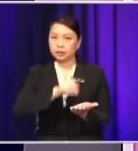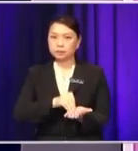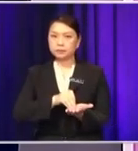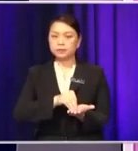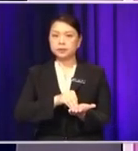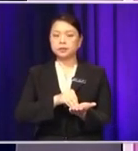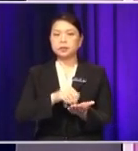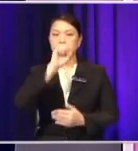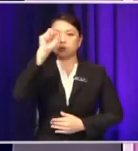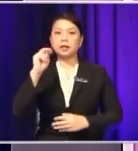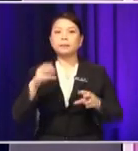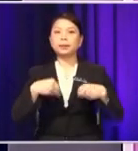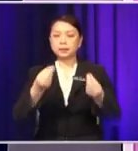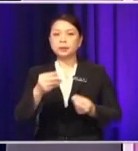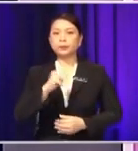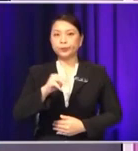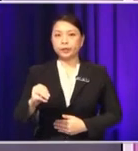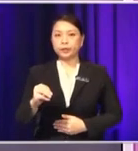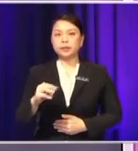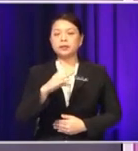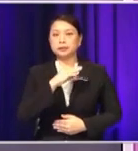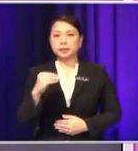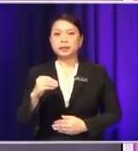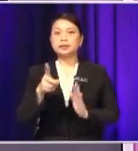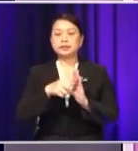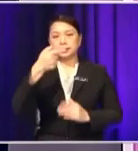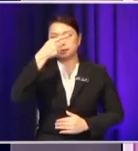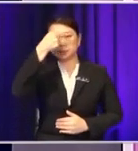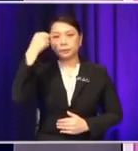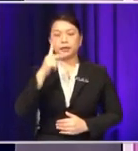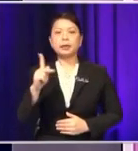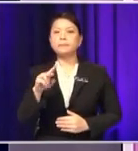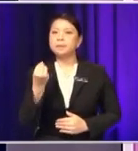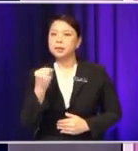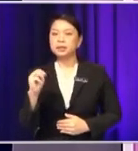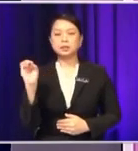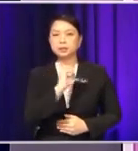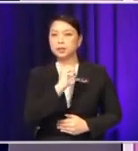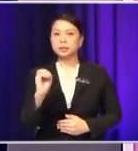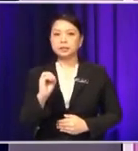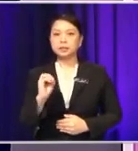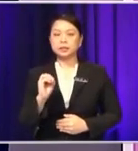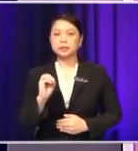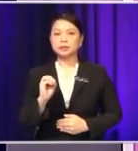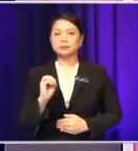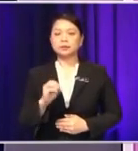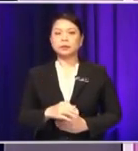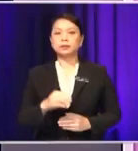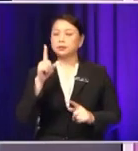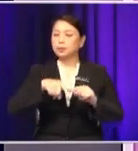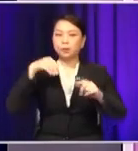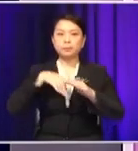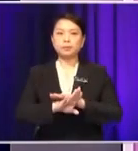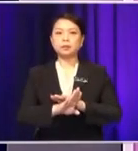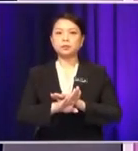mereka. Tetapi disebabkan oleh mereka tidak ada akses kepada sistem untuk pelaporan ini, mereka